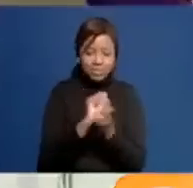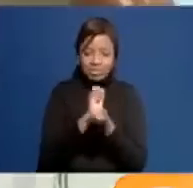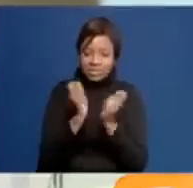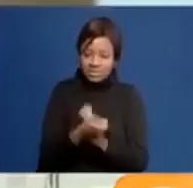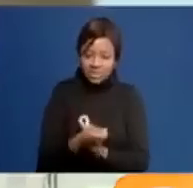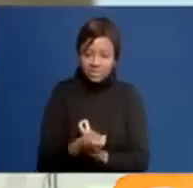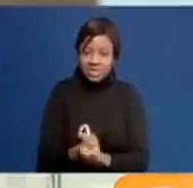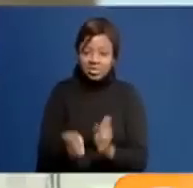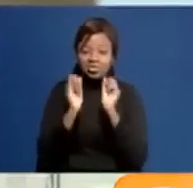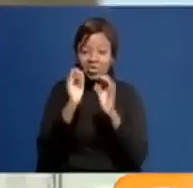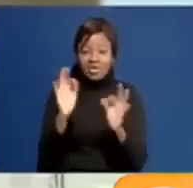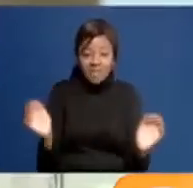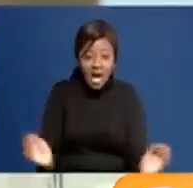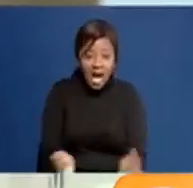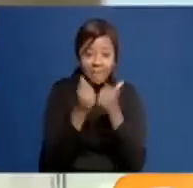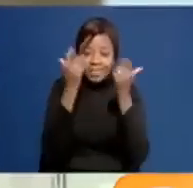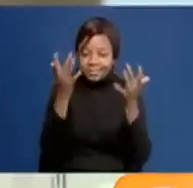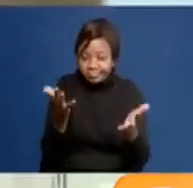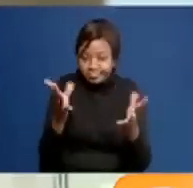you accept it.